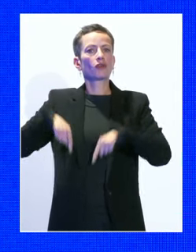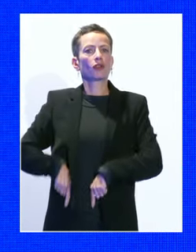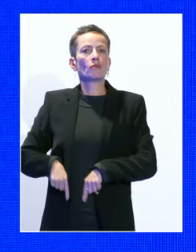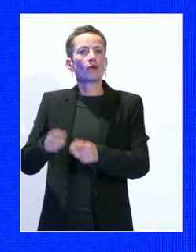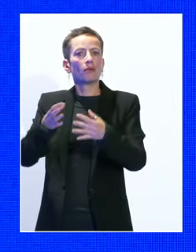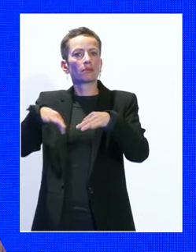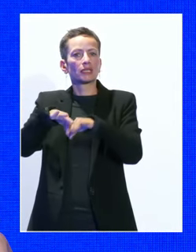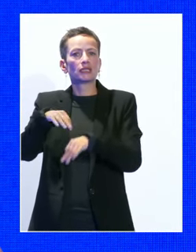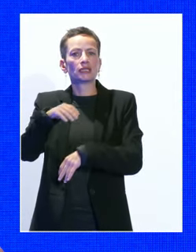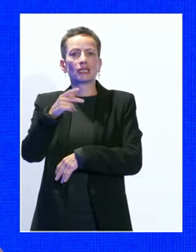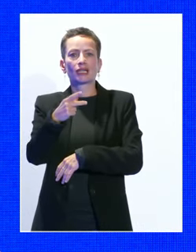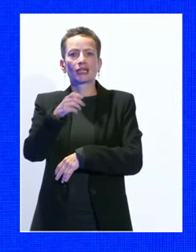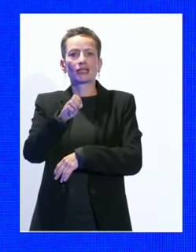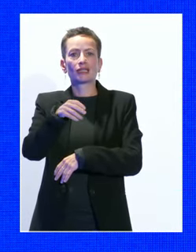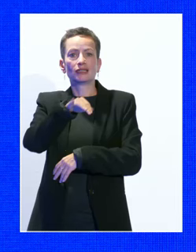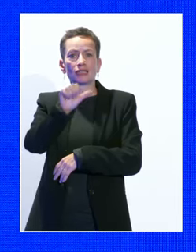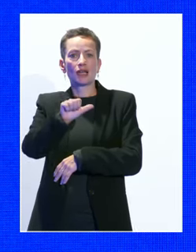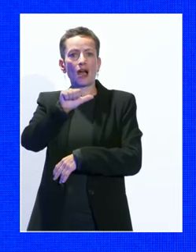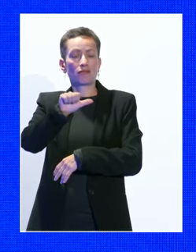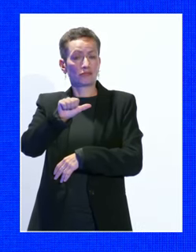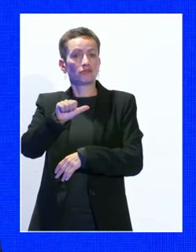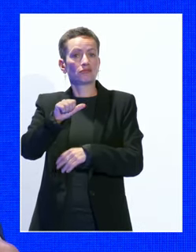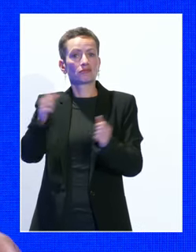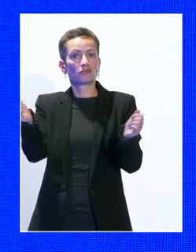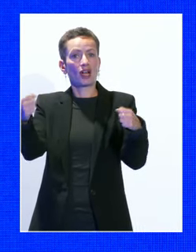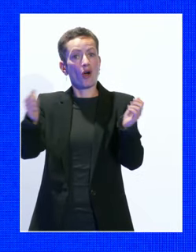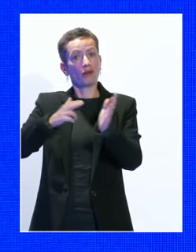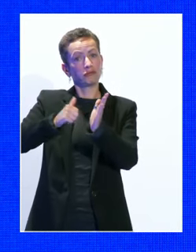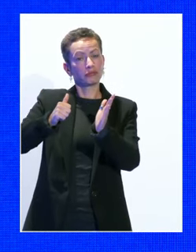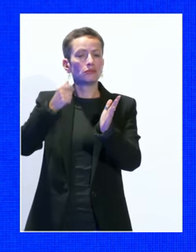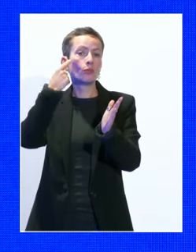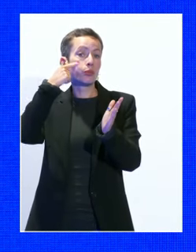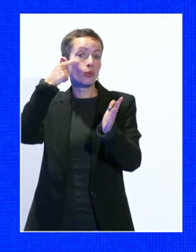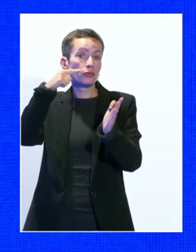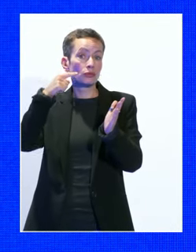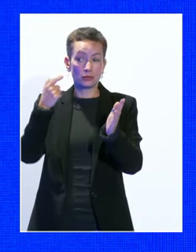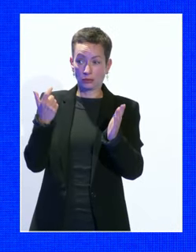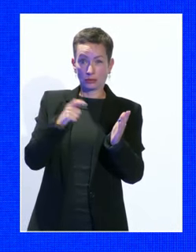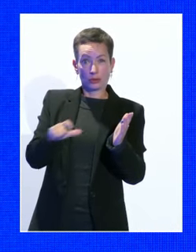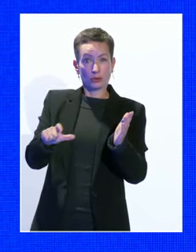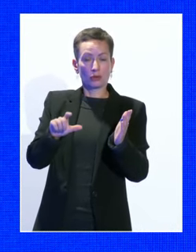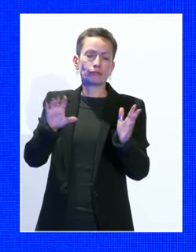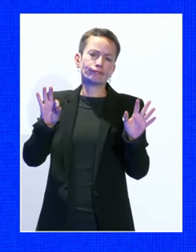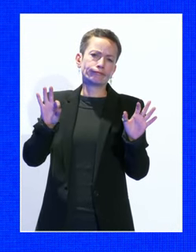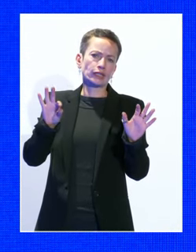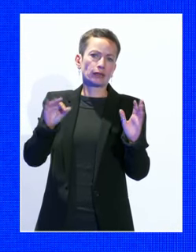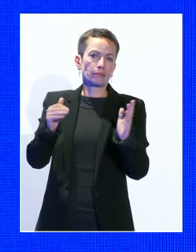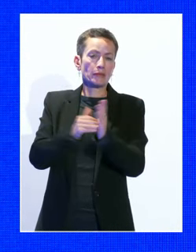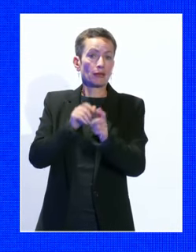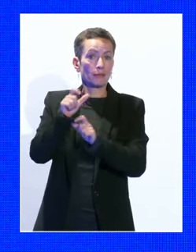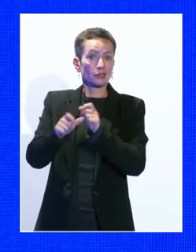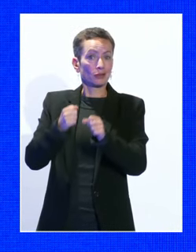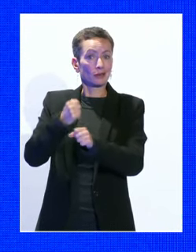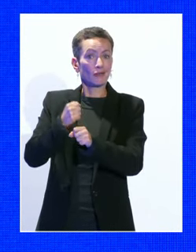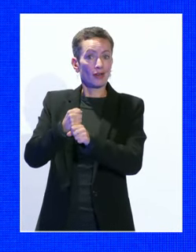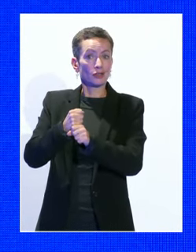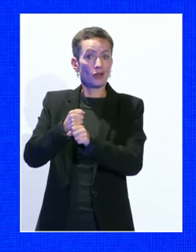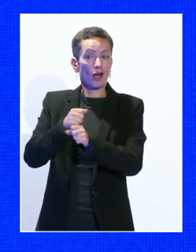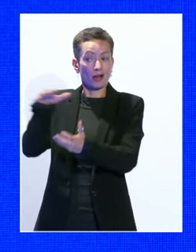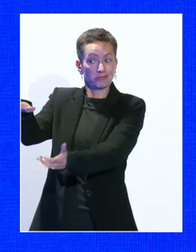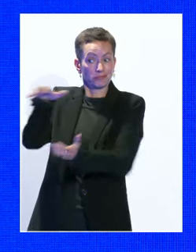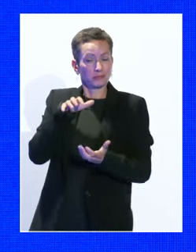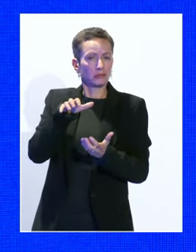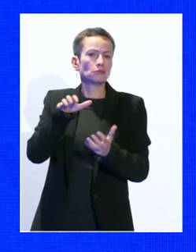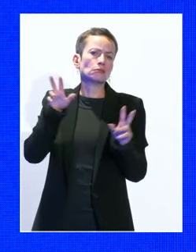Kenya pour importer, si j'ose dire, 250 000 travailleurs d'un coup,